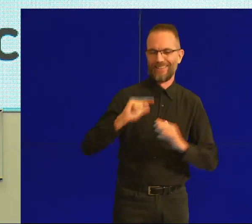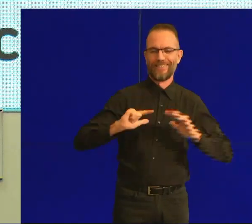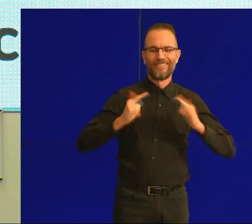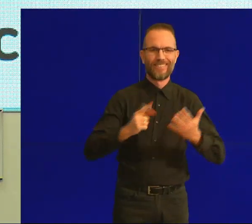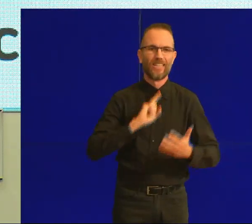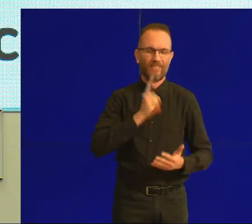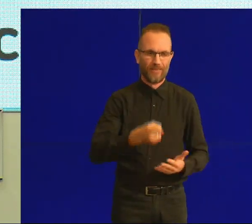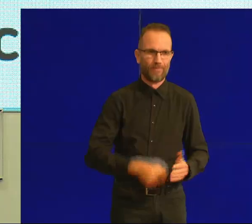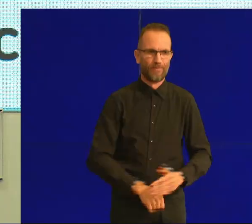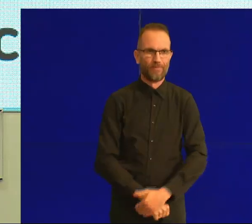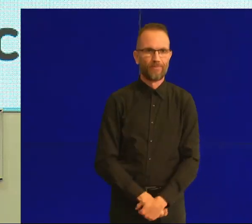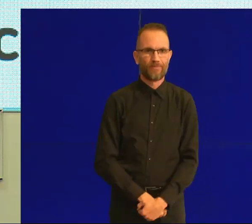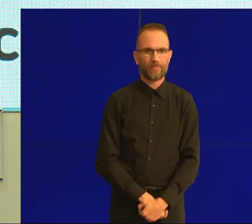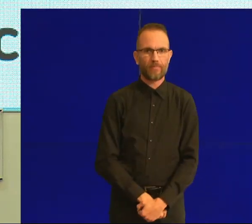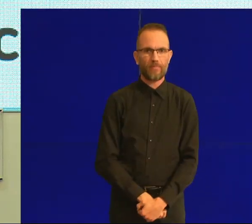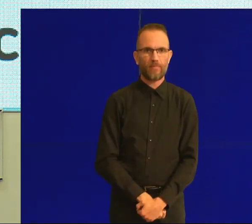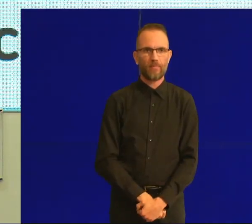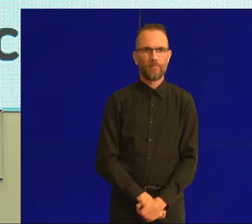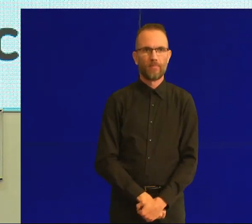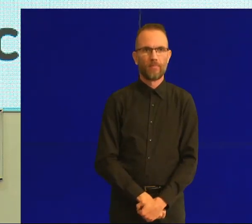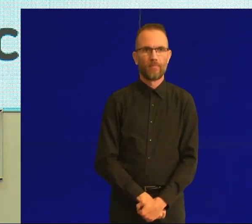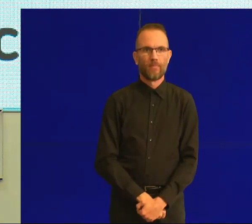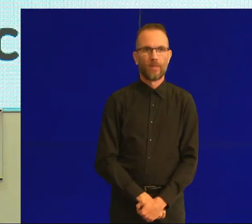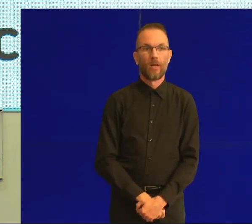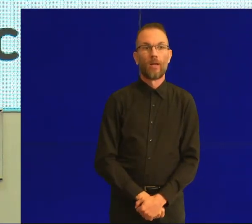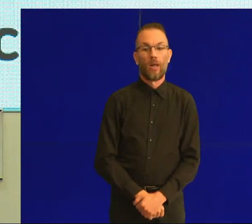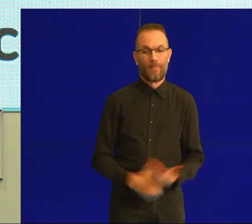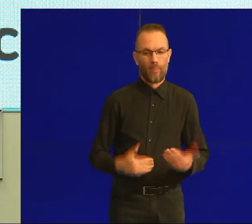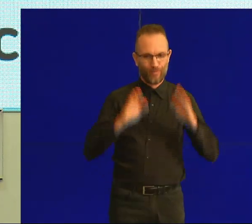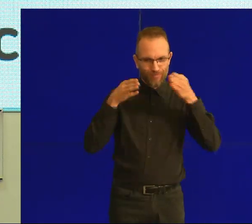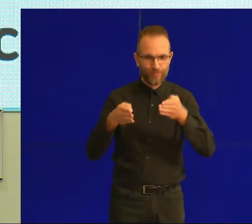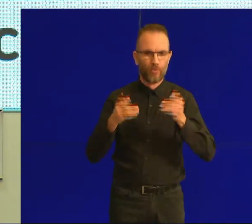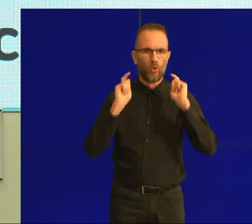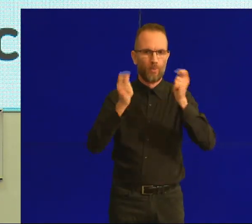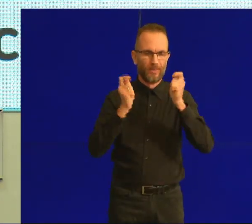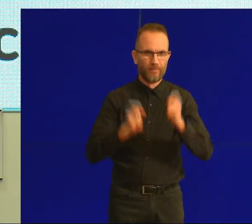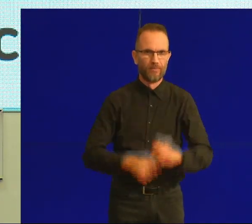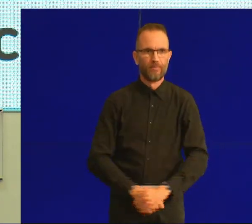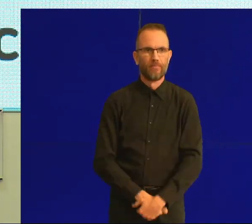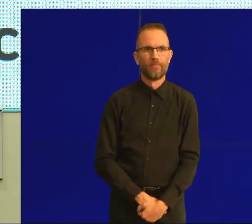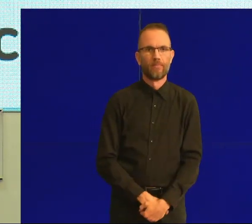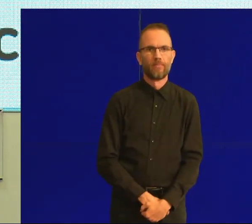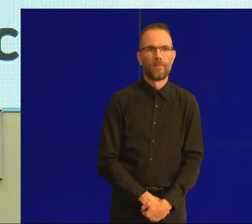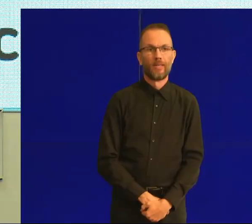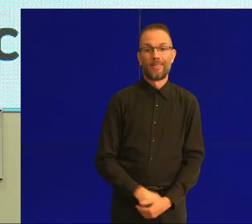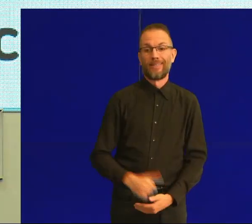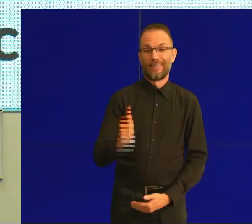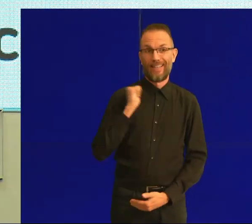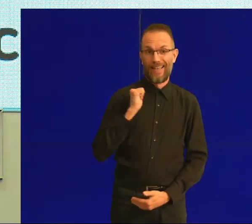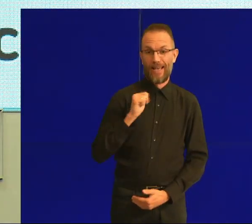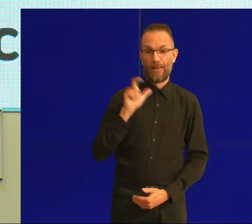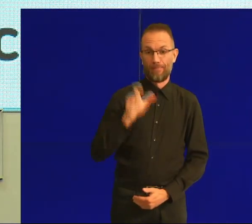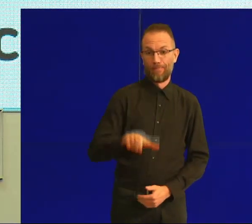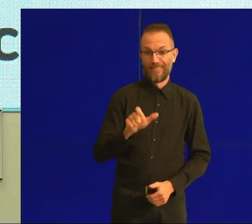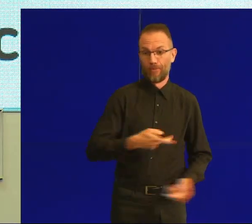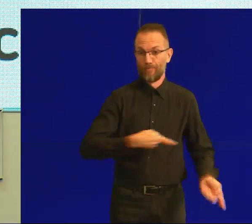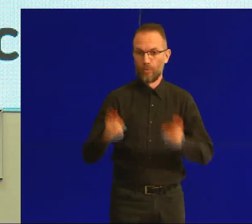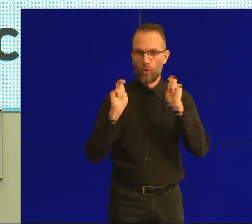en ce qui concerne les hôpitaux hier 303 personnes ont été admises à l'hôpital